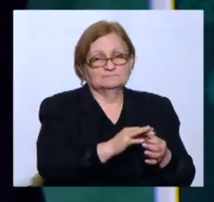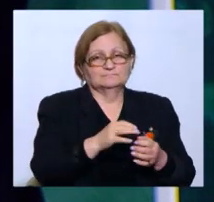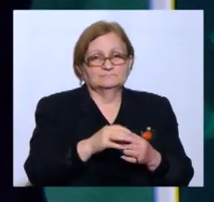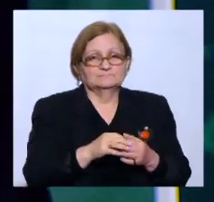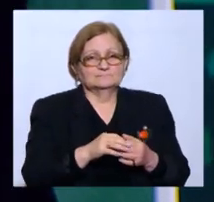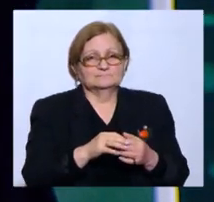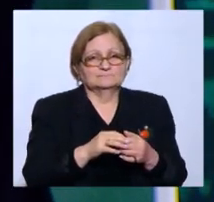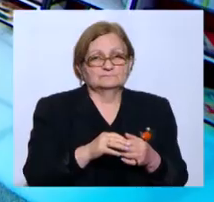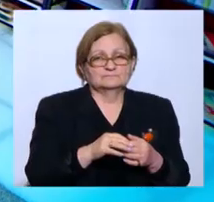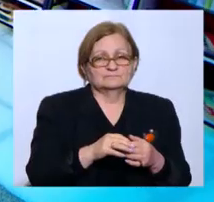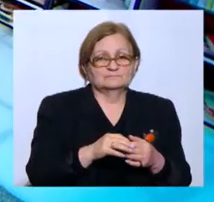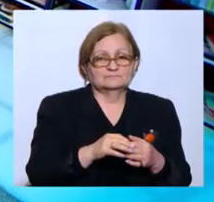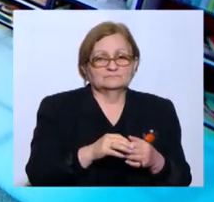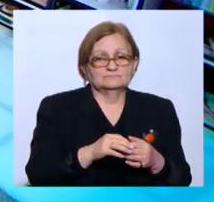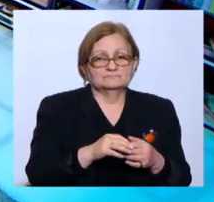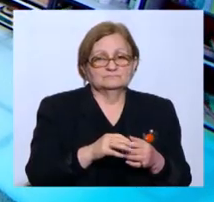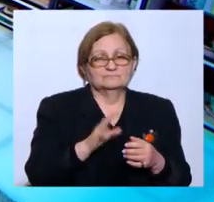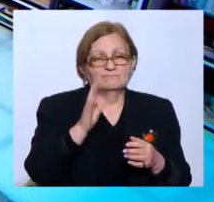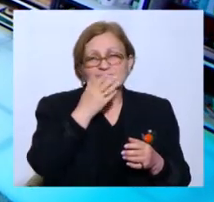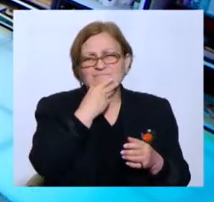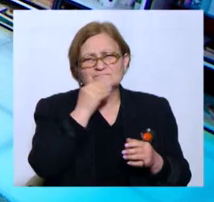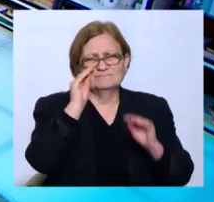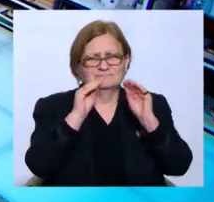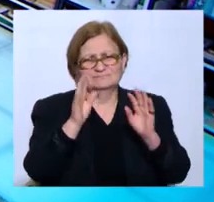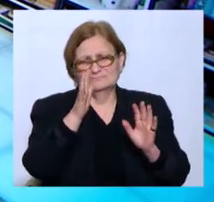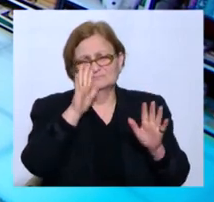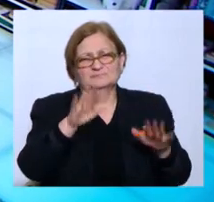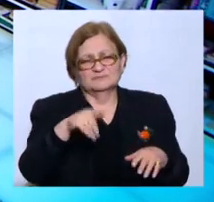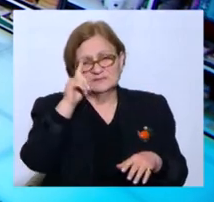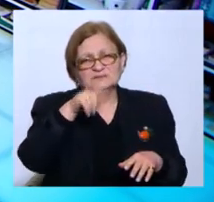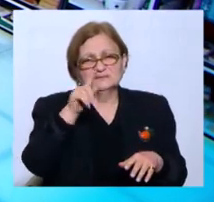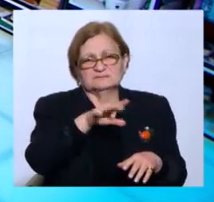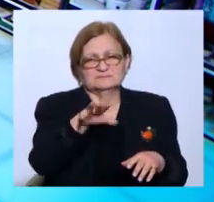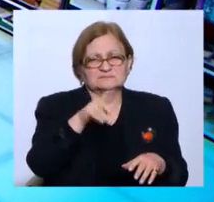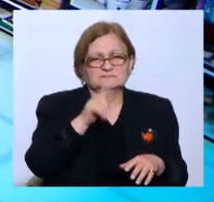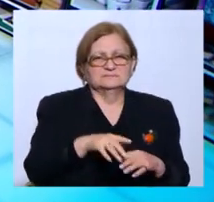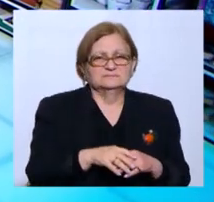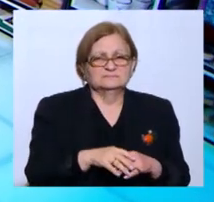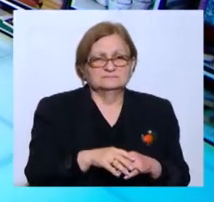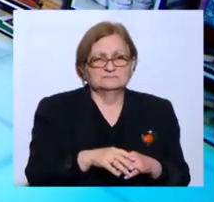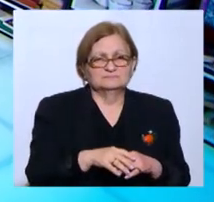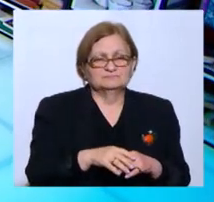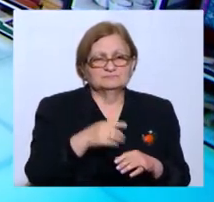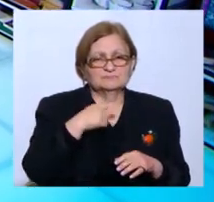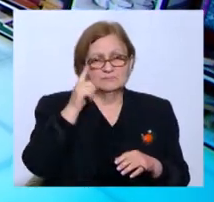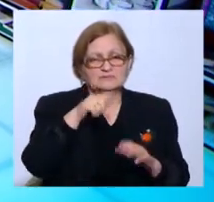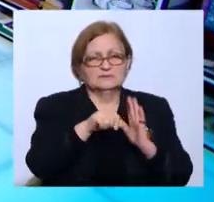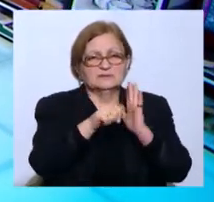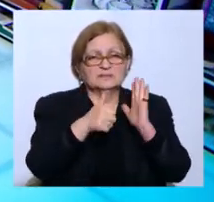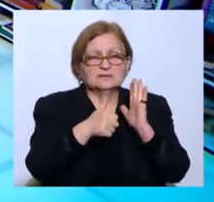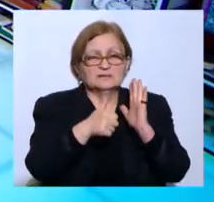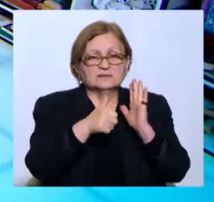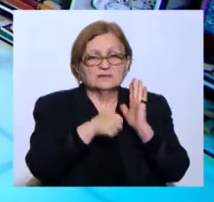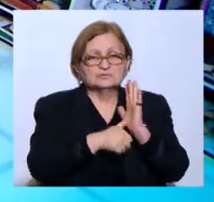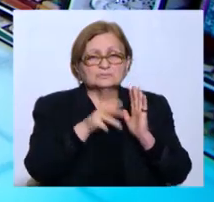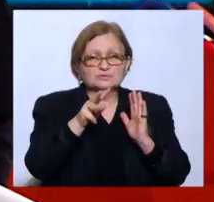არ გამომივიდა ლამაზად, მაგრამ არა უშავს, დარწმუნებული ვარ, ეს უკვე იცით. ხო, ანუ მე ვიცი რომ მესამე გაკვეთილზე 16 წუთი ვივარჯიშე.